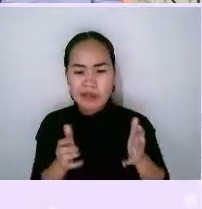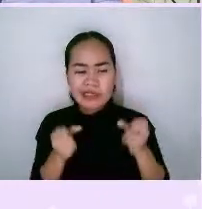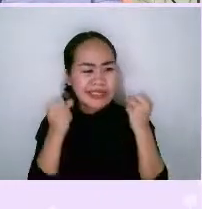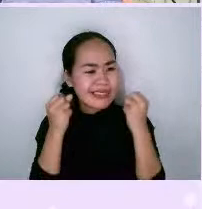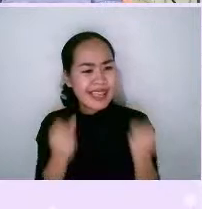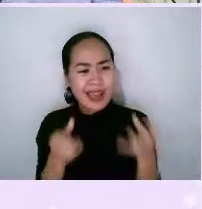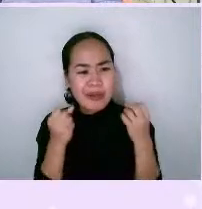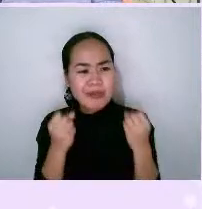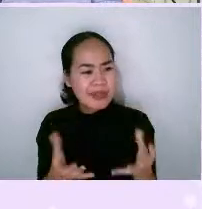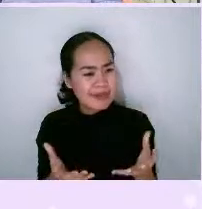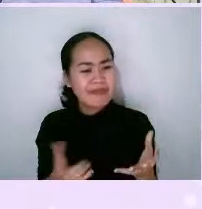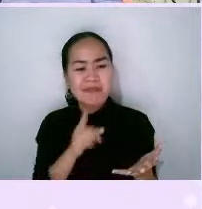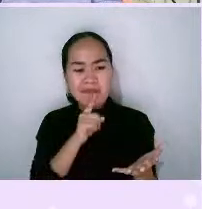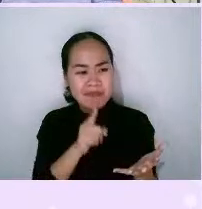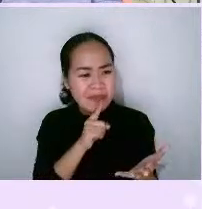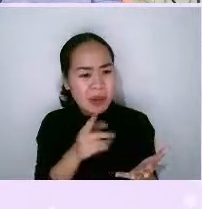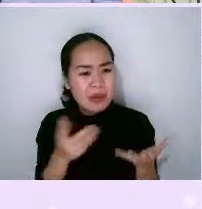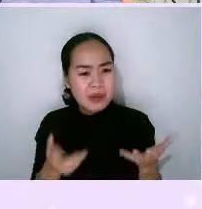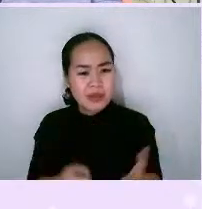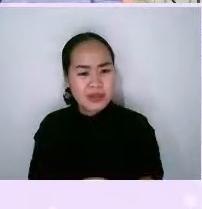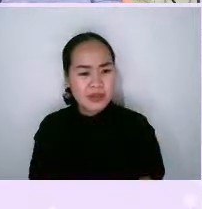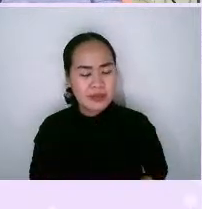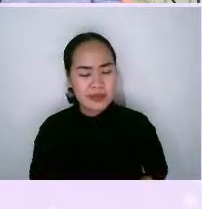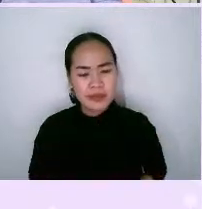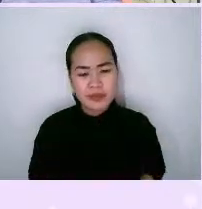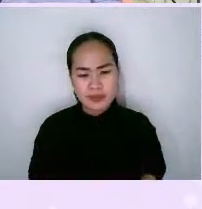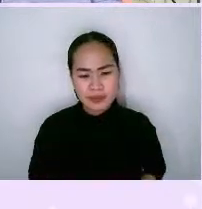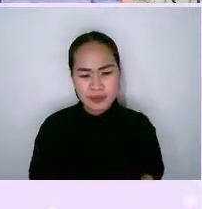of skilled workers.